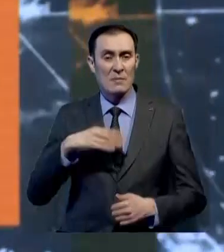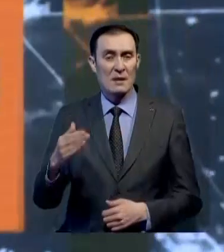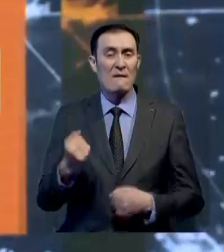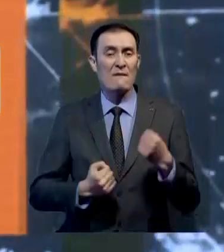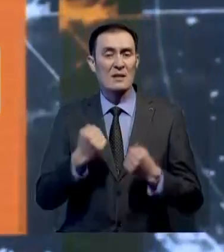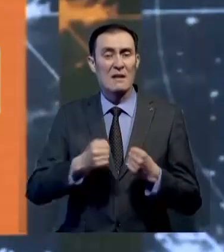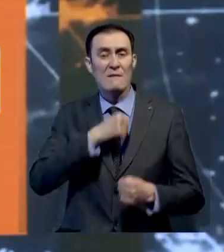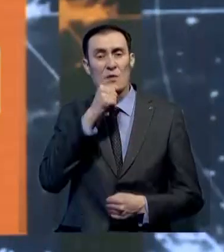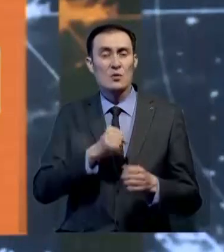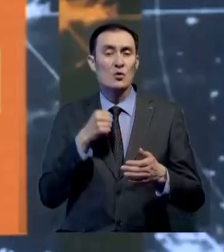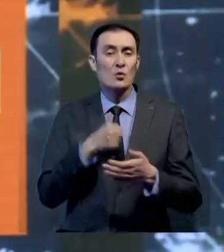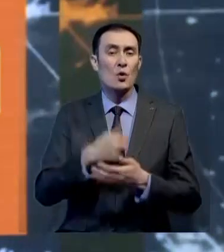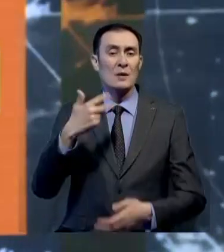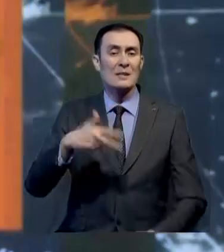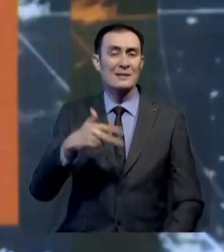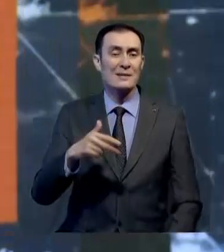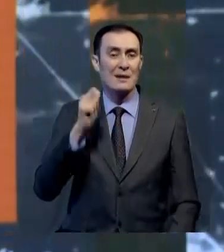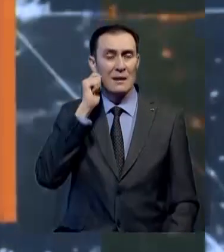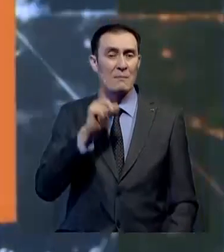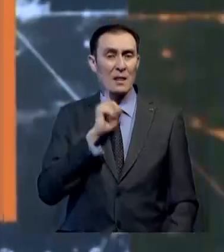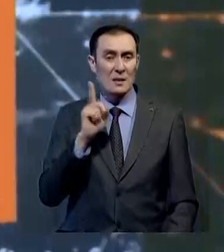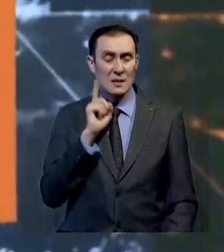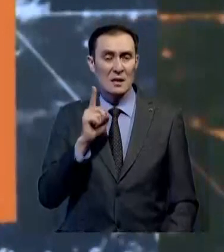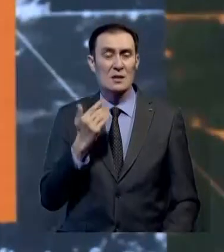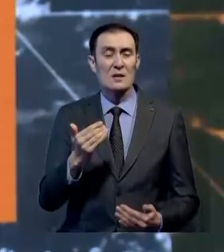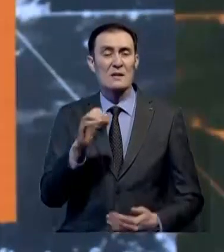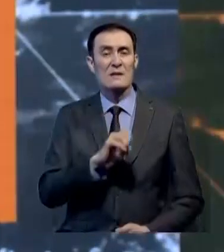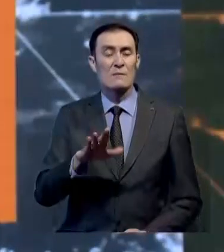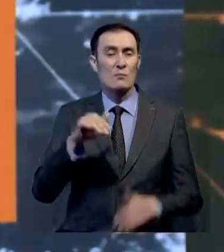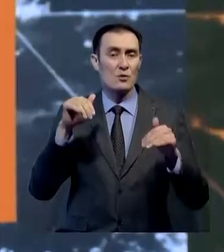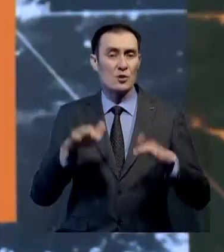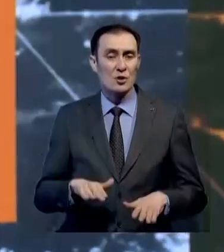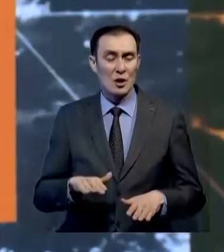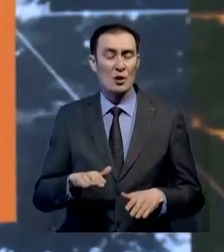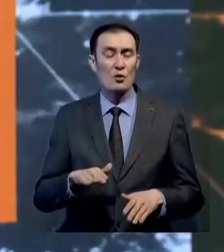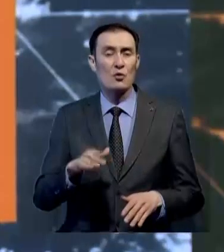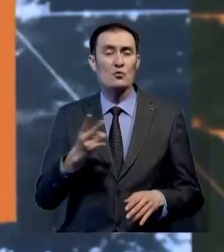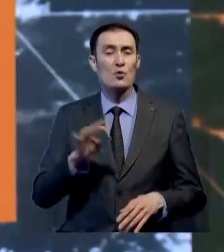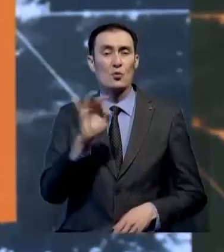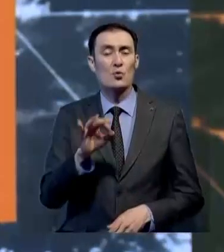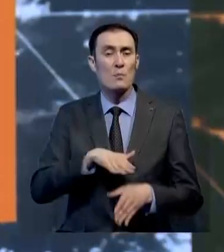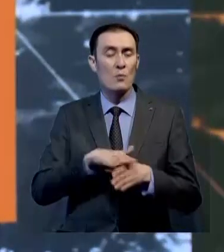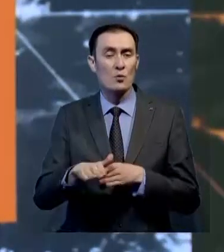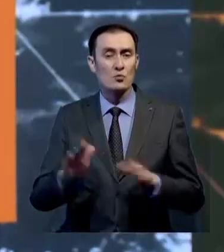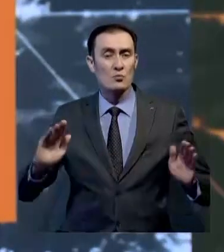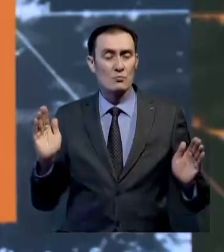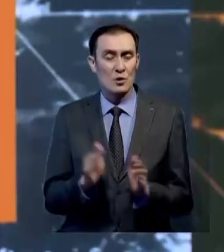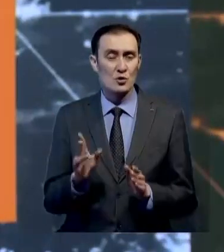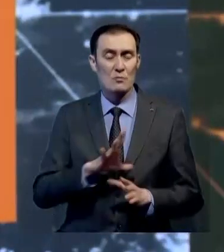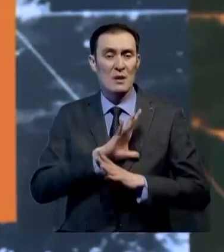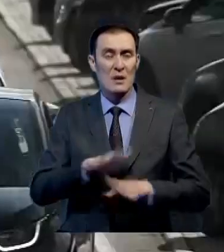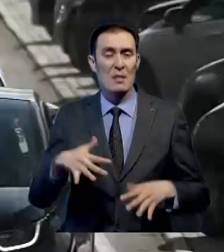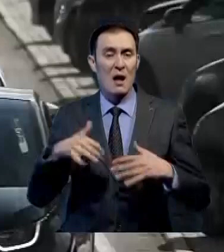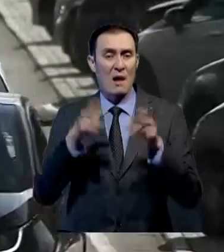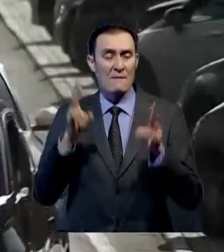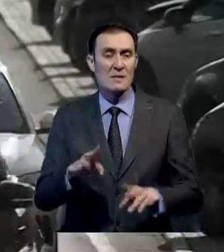на водителей в возрасте до 30 лет. Брюссель поставил задачу к середине века свести к нулю количество аварий со смертельным